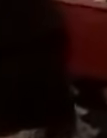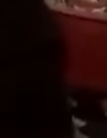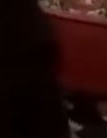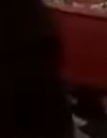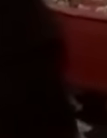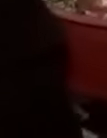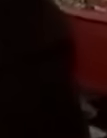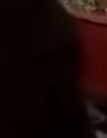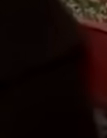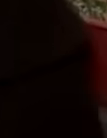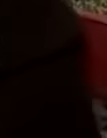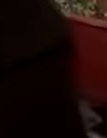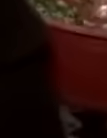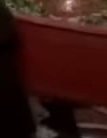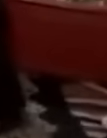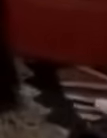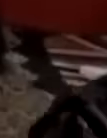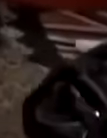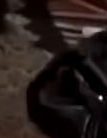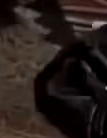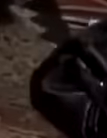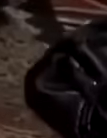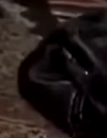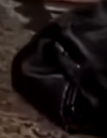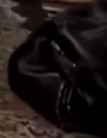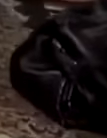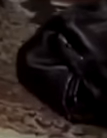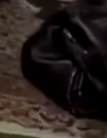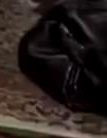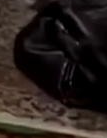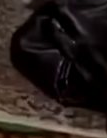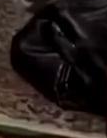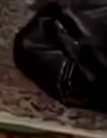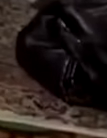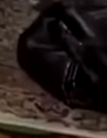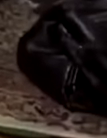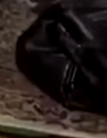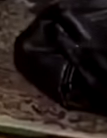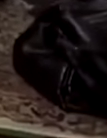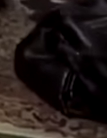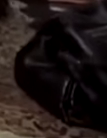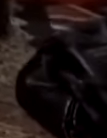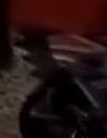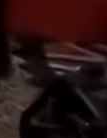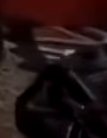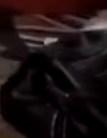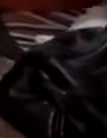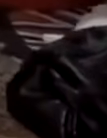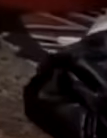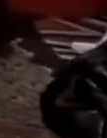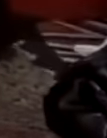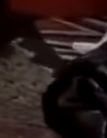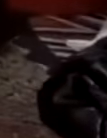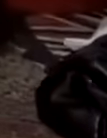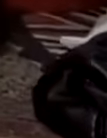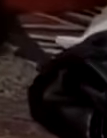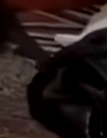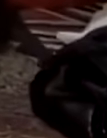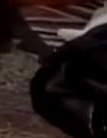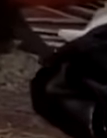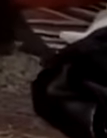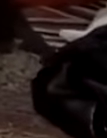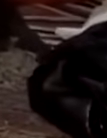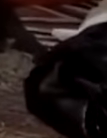dur dur sene, dur bir haber versene. Aramızda dağlar var,